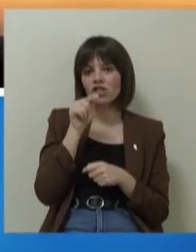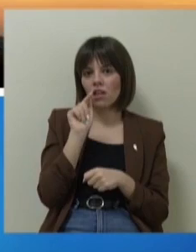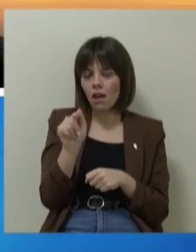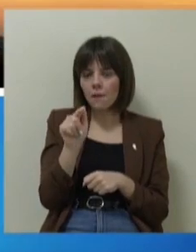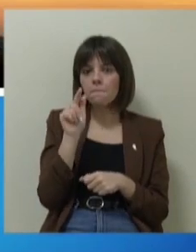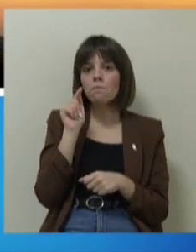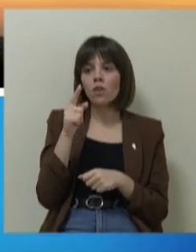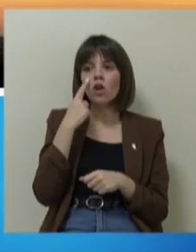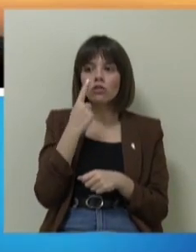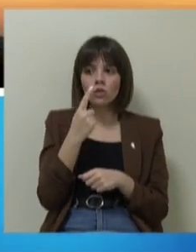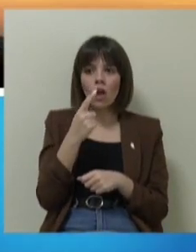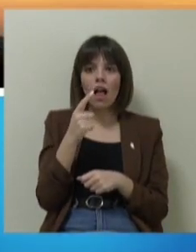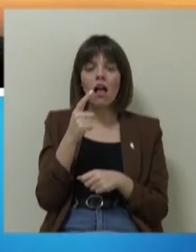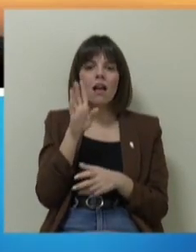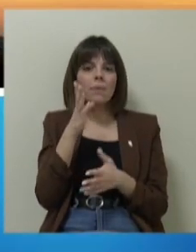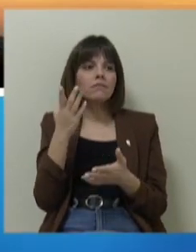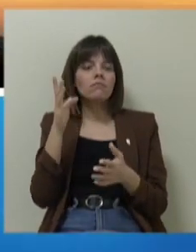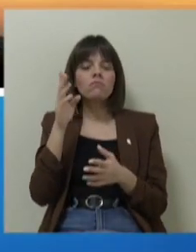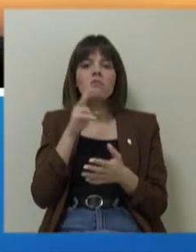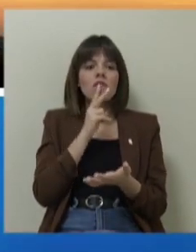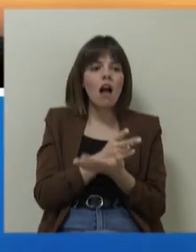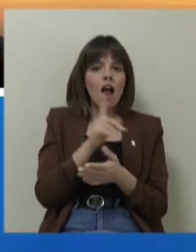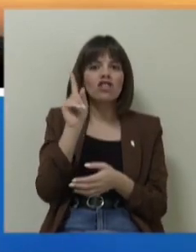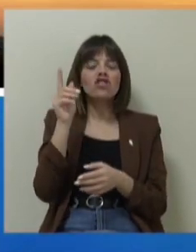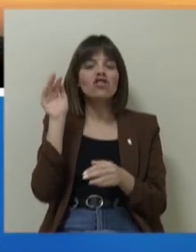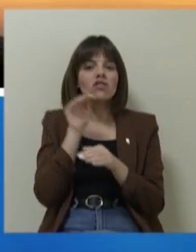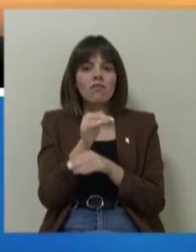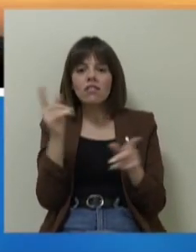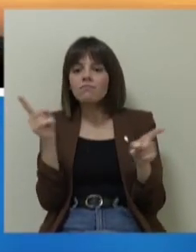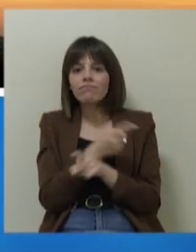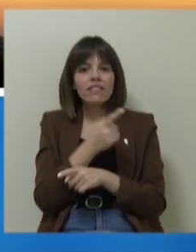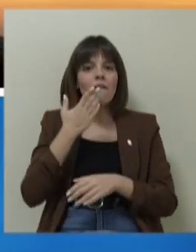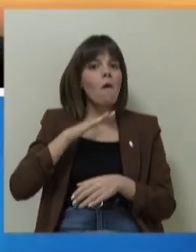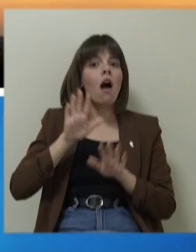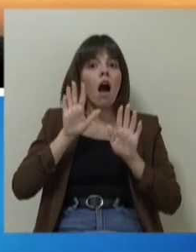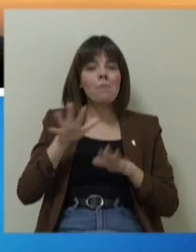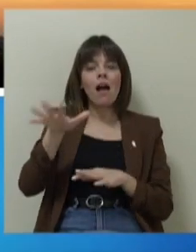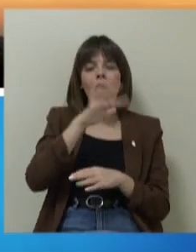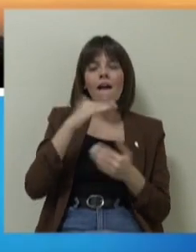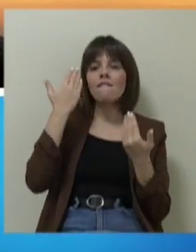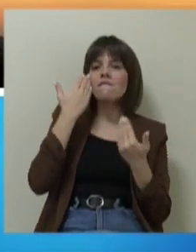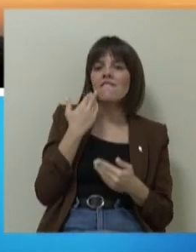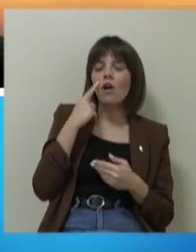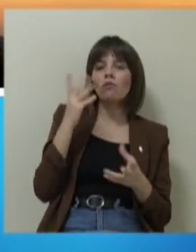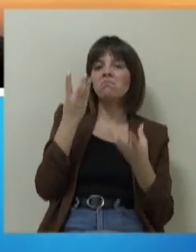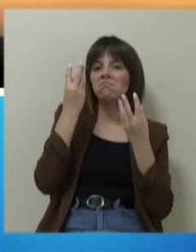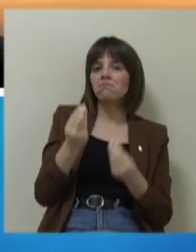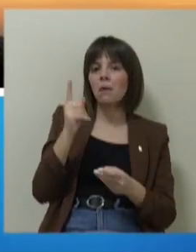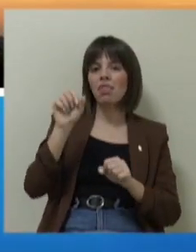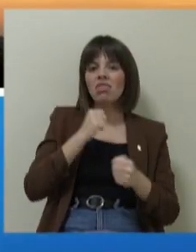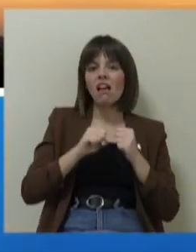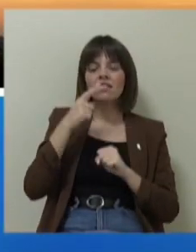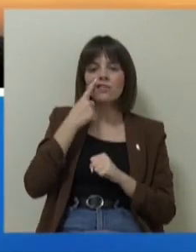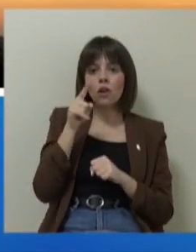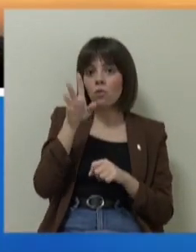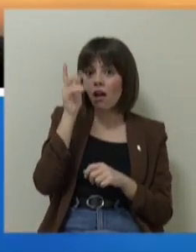Bu dansın bir koreografi yok, bir yöneticisi yok, bir şefi yok. Ama hepimizi büyüleyecek bu dans aslında onların